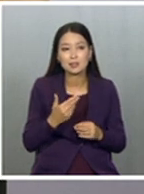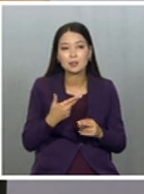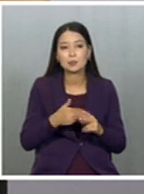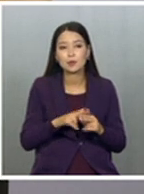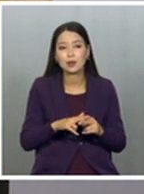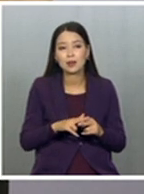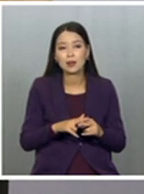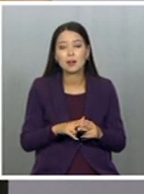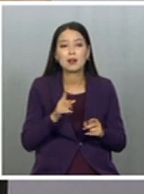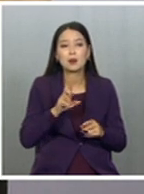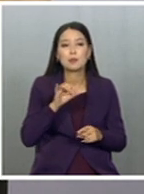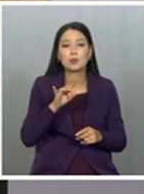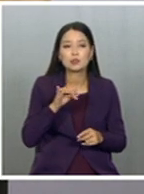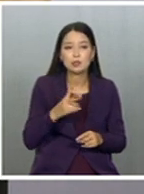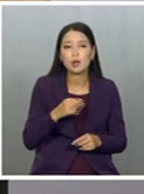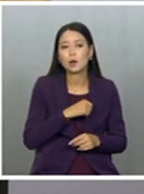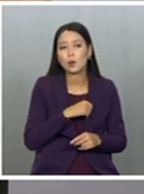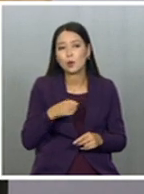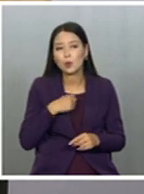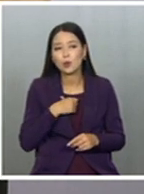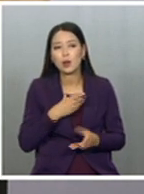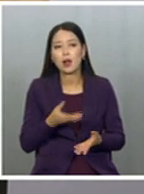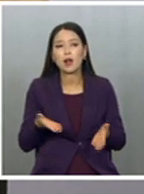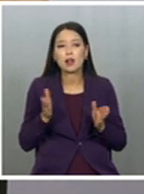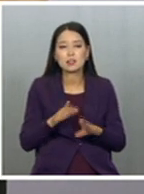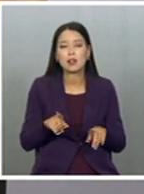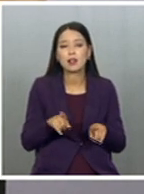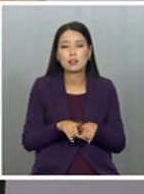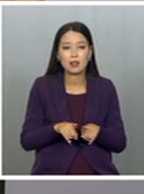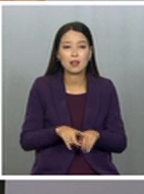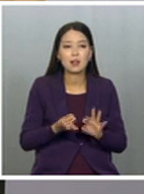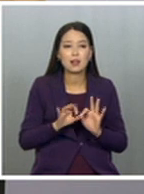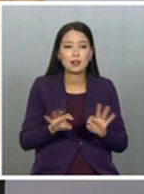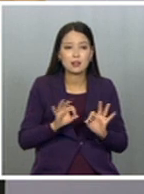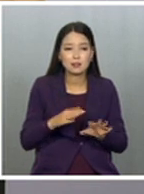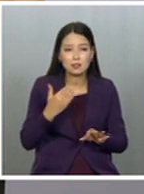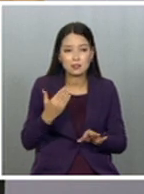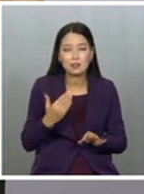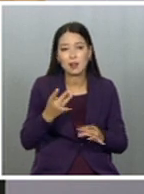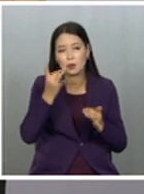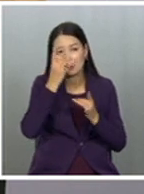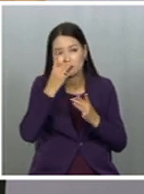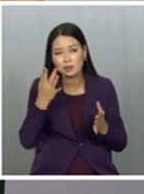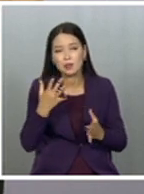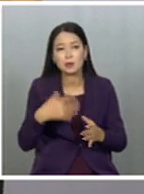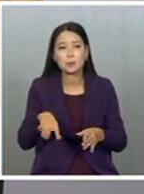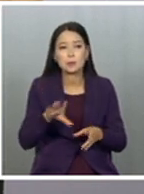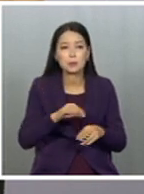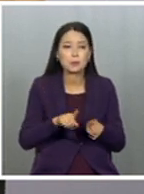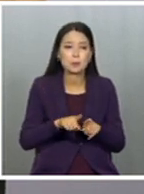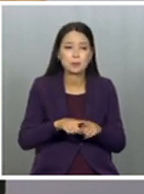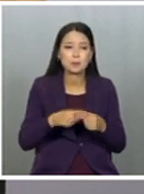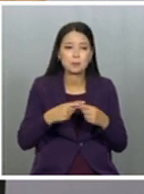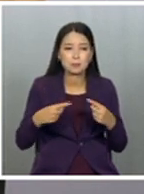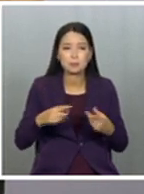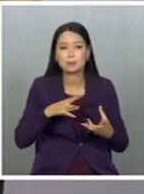тұрғанымен Біржан ақын өзінің тағдырына, яғни Сараның тағдырына аяушылық танытқаннан кейін Сара біраз бәсеңсіп